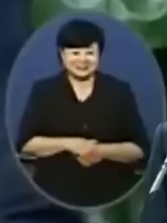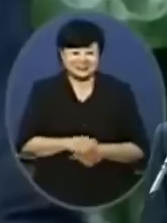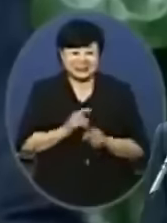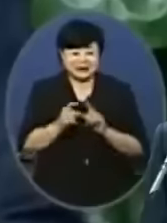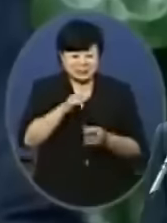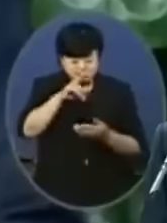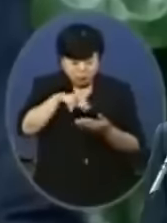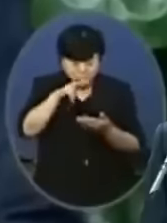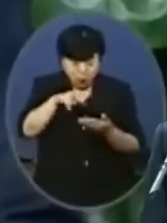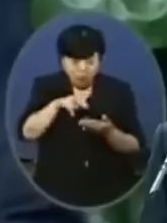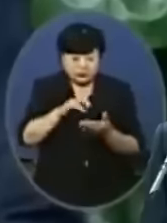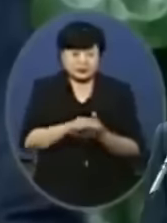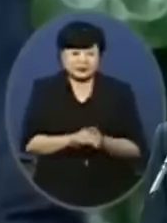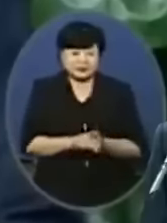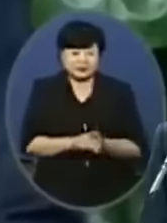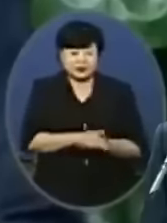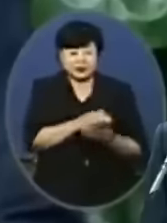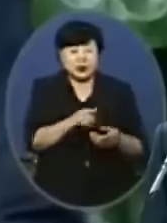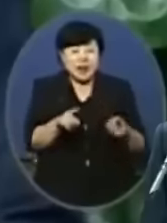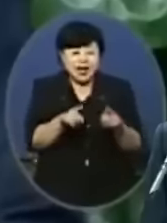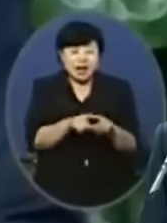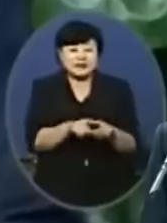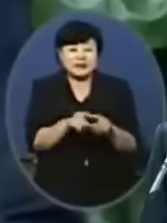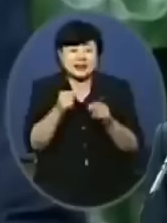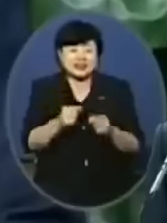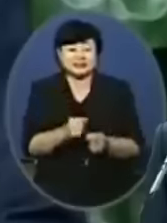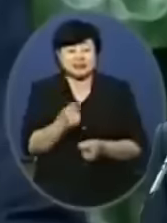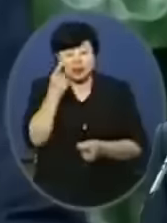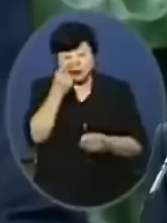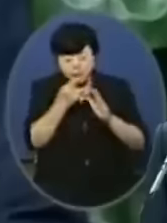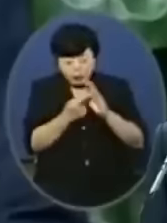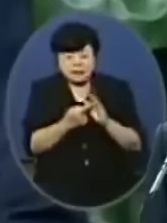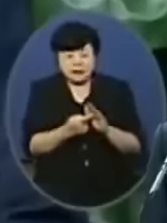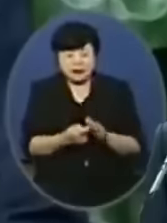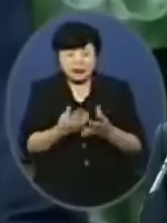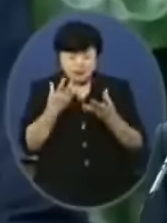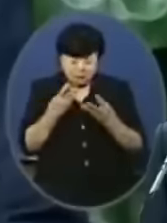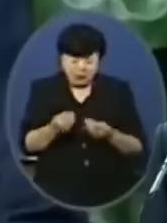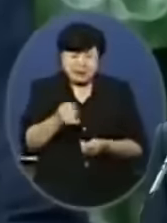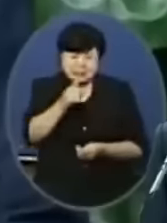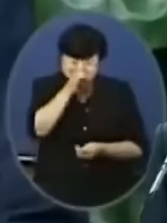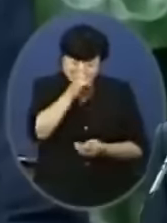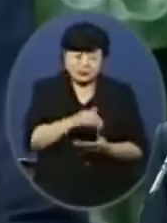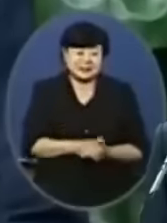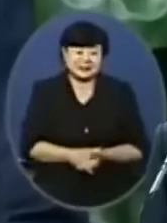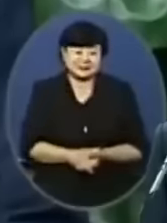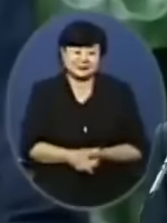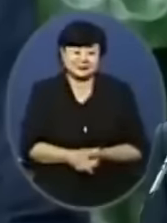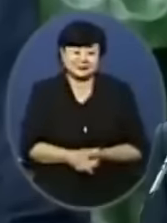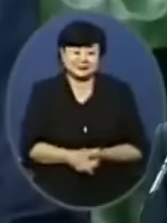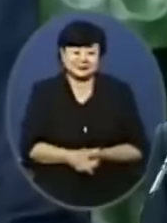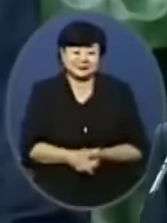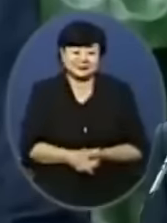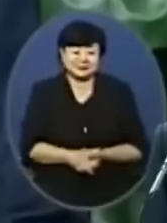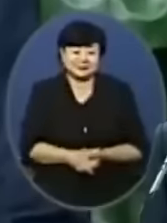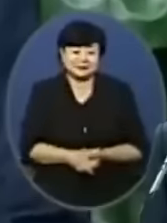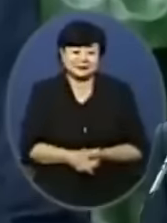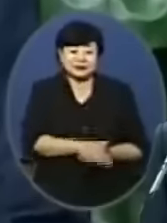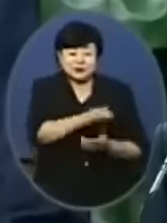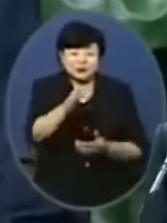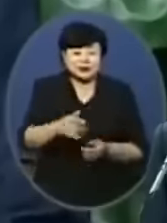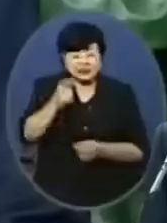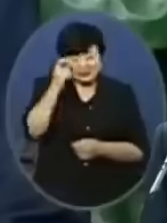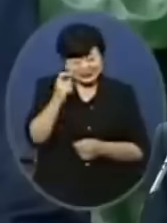성경의 만큼 우리와 같이 있겠다고 보장하는 가르침은 없습니다.